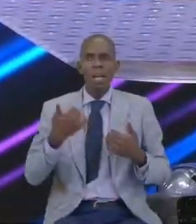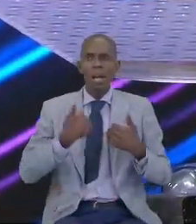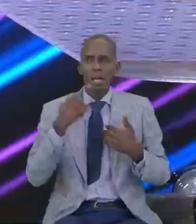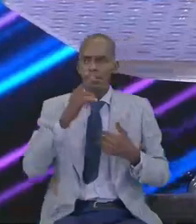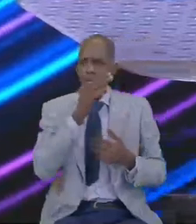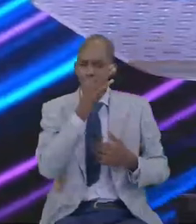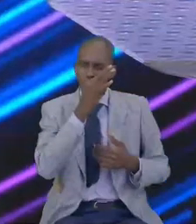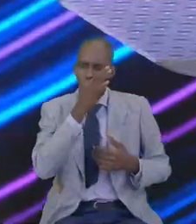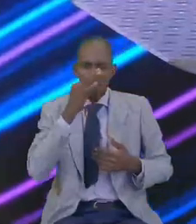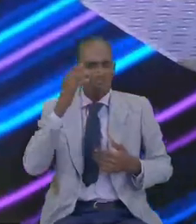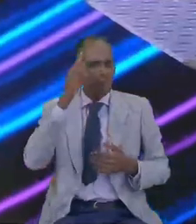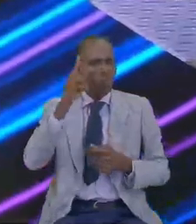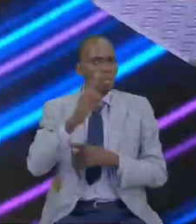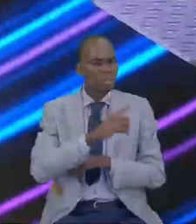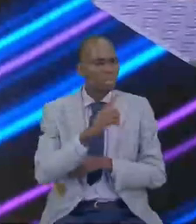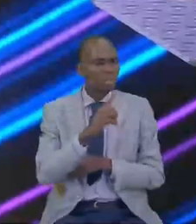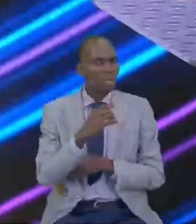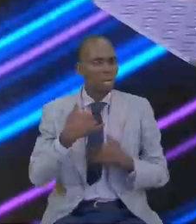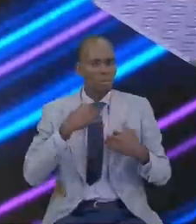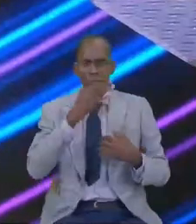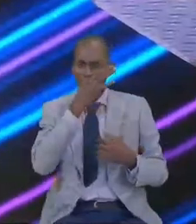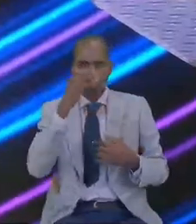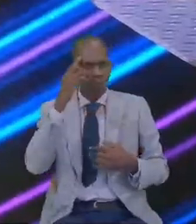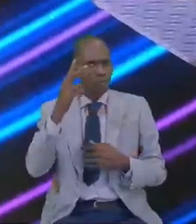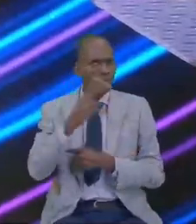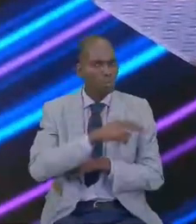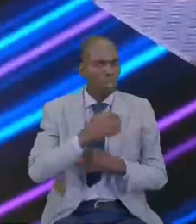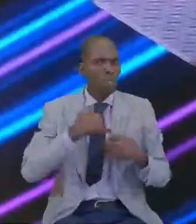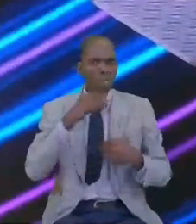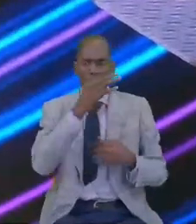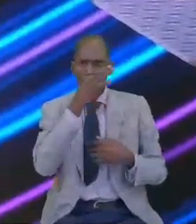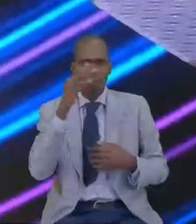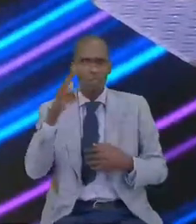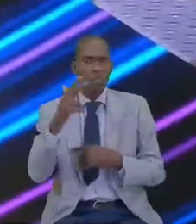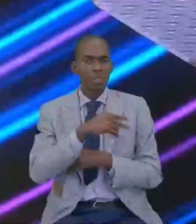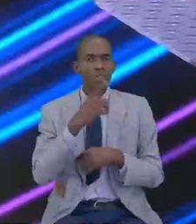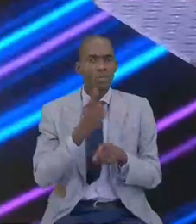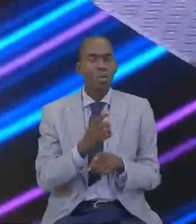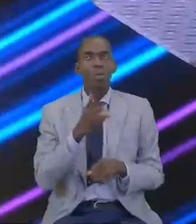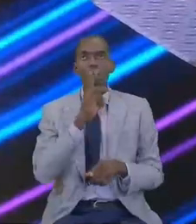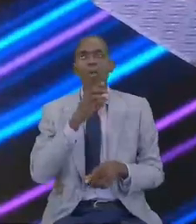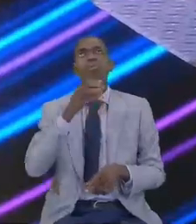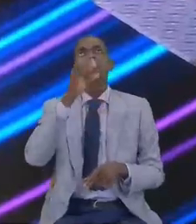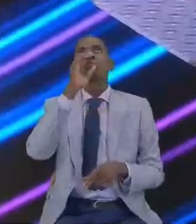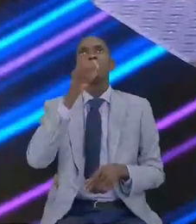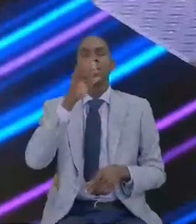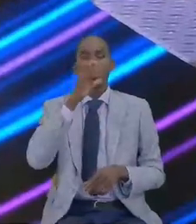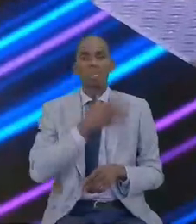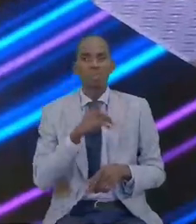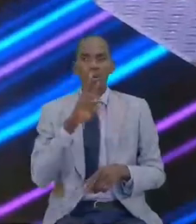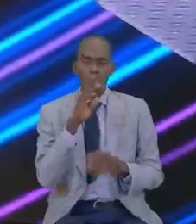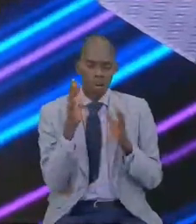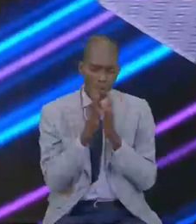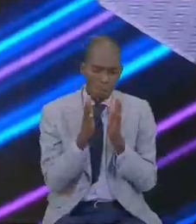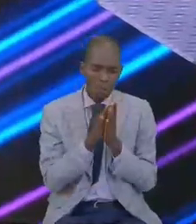jour? Est-ce que vous avez jeûné pendant 2 jours? Est-ce que vous avez jeûné pour 3 jours en buvant l'eau seulement? Et vous priez, et vous citez la parole de